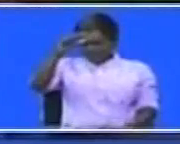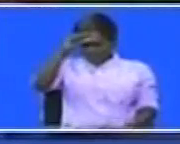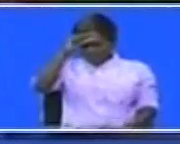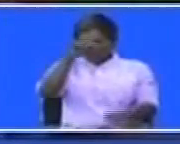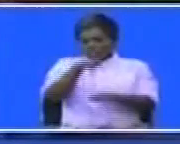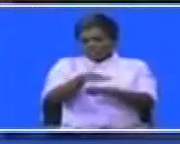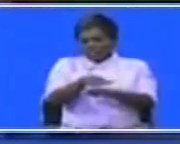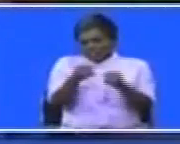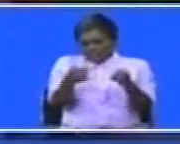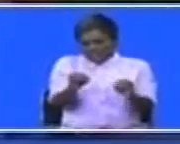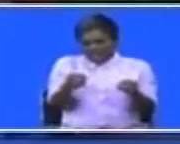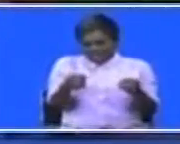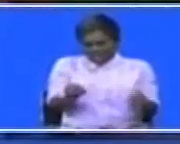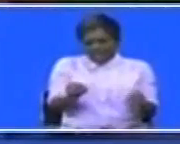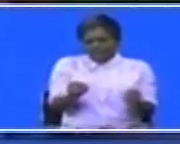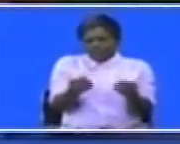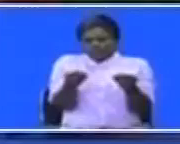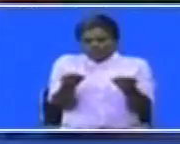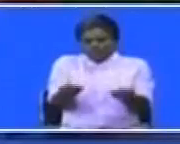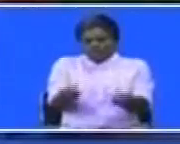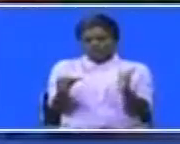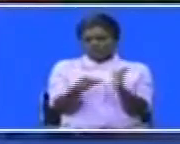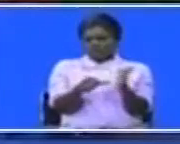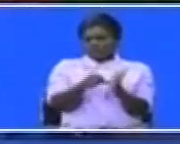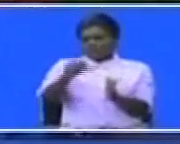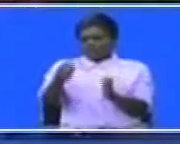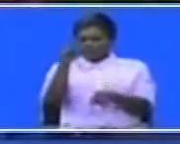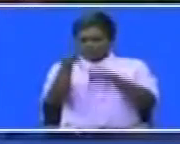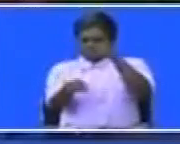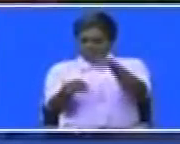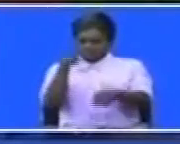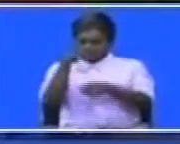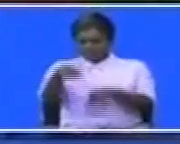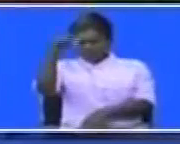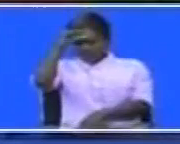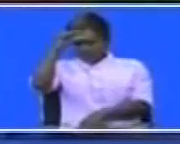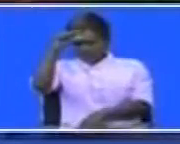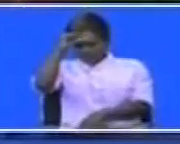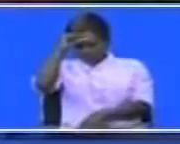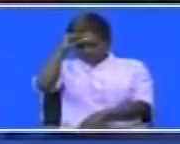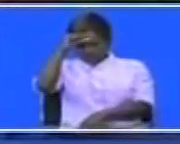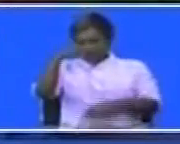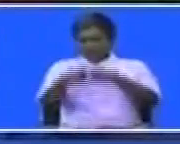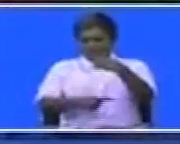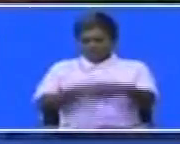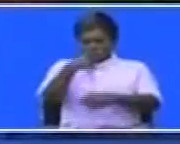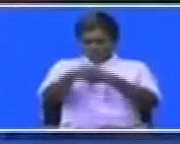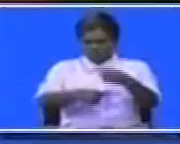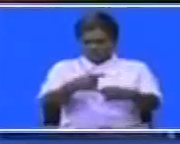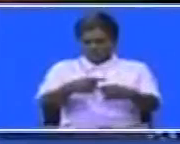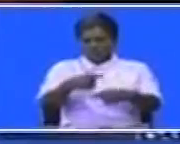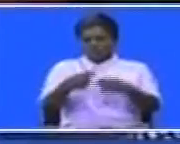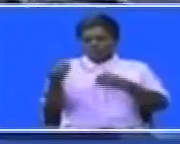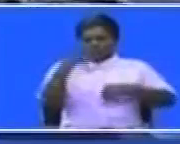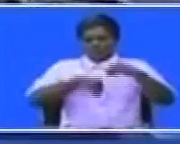itself together to fight this vice, and another that accuses the government of continuing to perpetrate